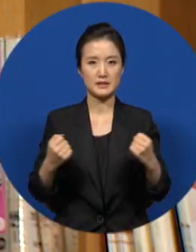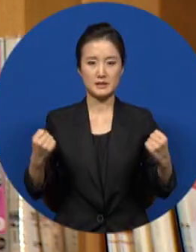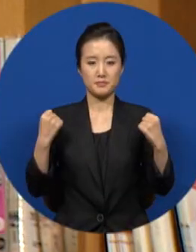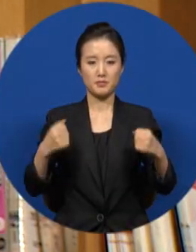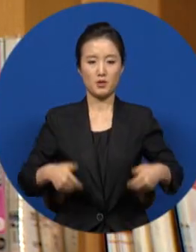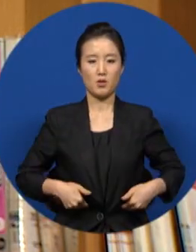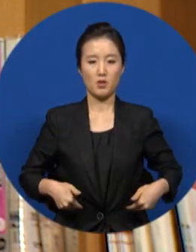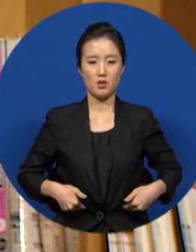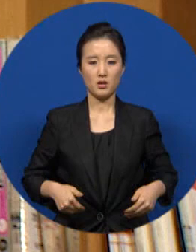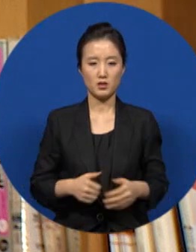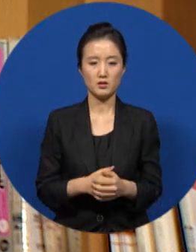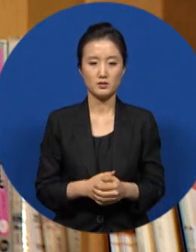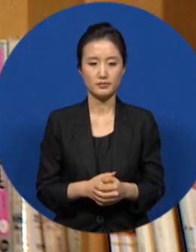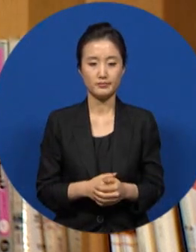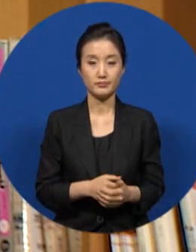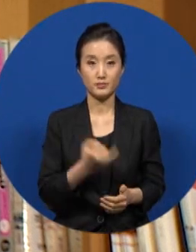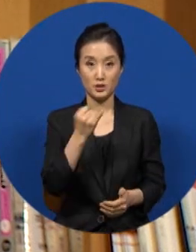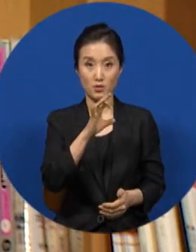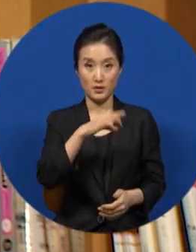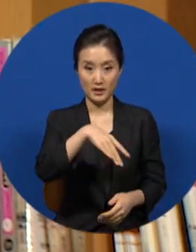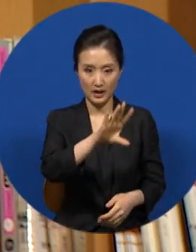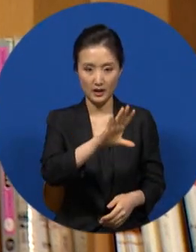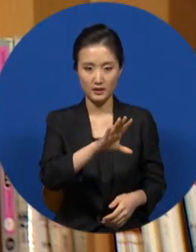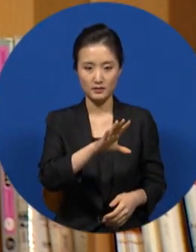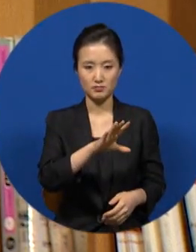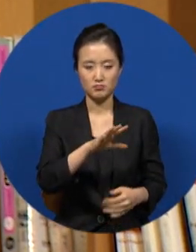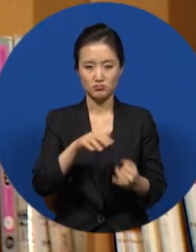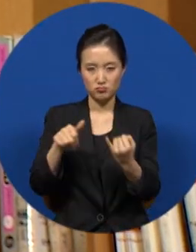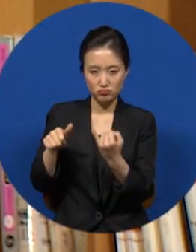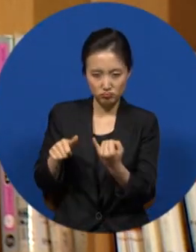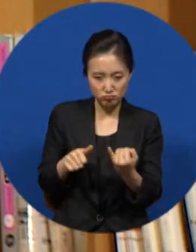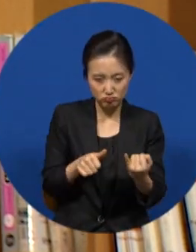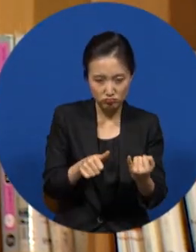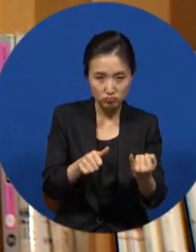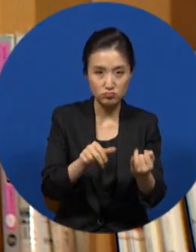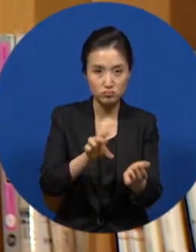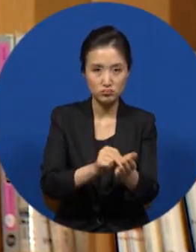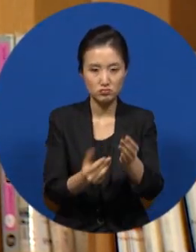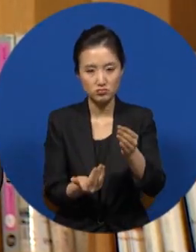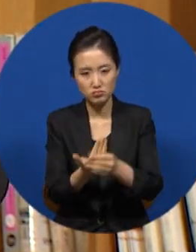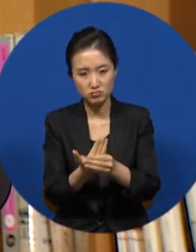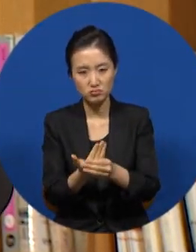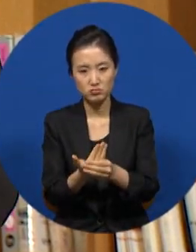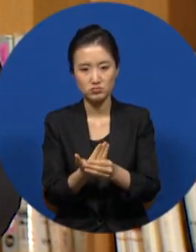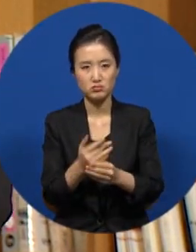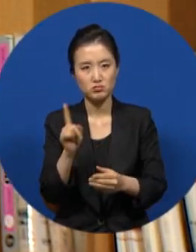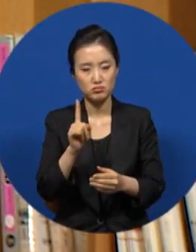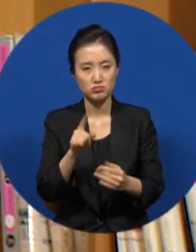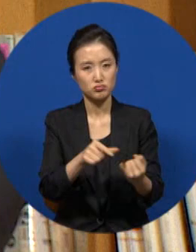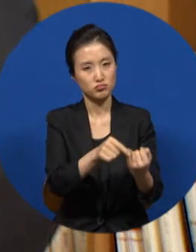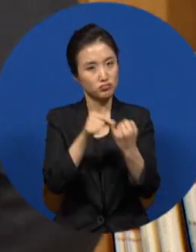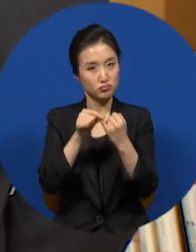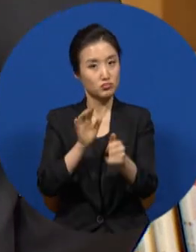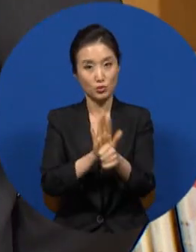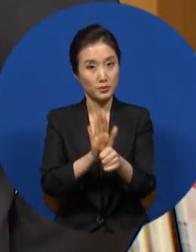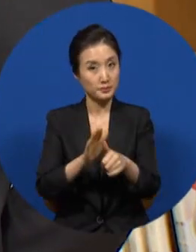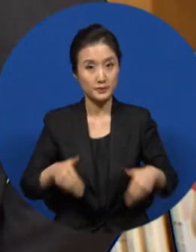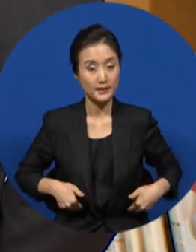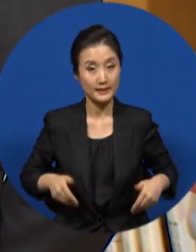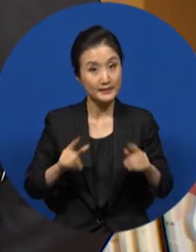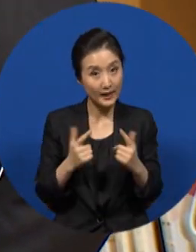화장실을 가면 꼭 끝까지 따라가서 문제가 생기면은 어떻게 해서든지 파트너를 구해야 되지 않겠습니까?